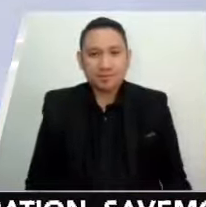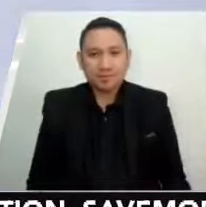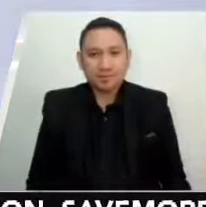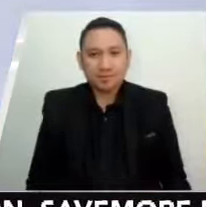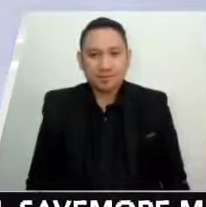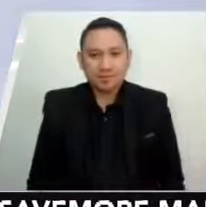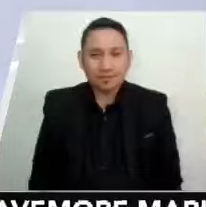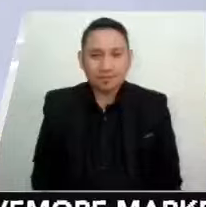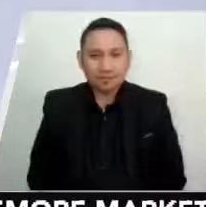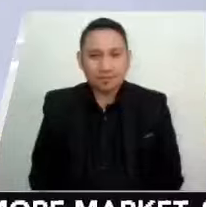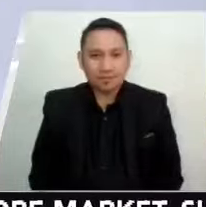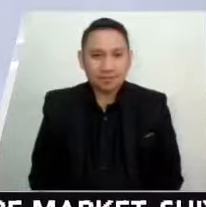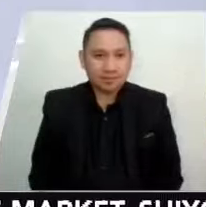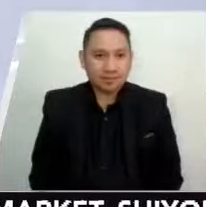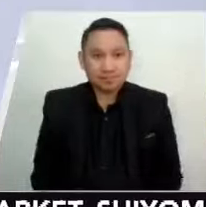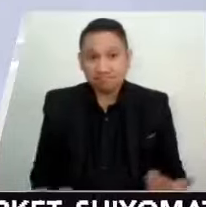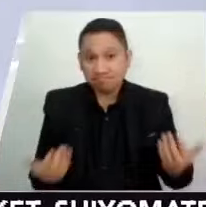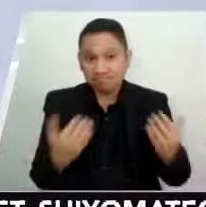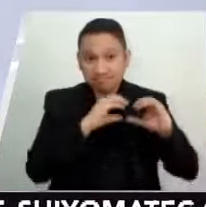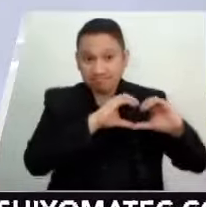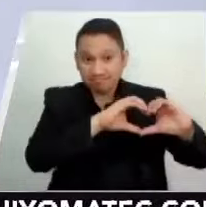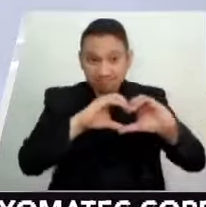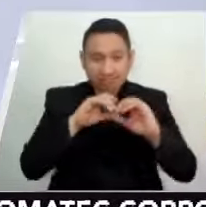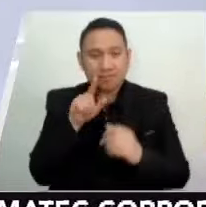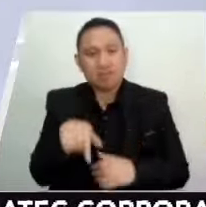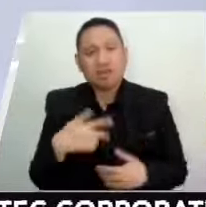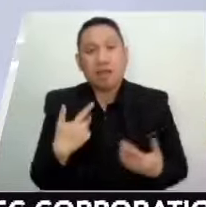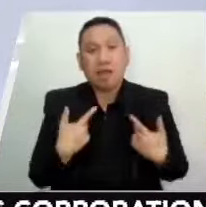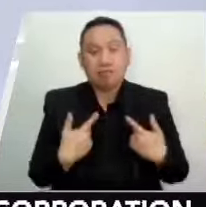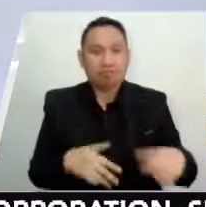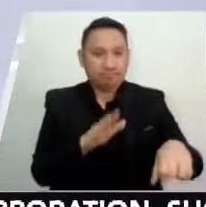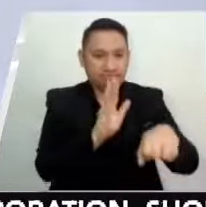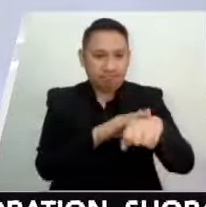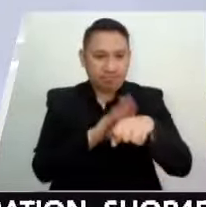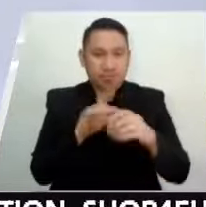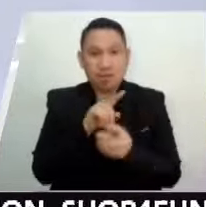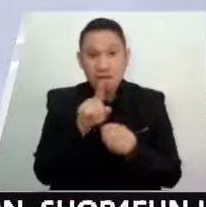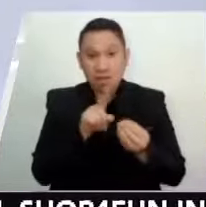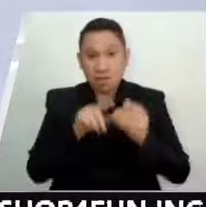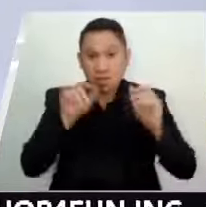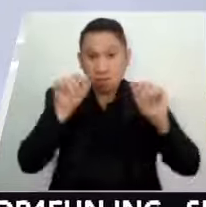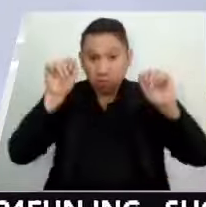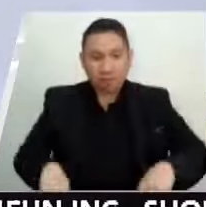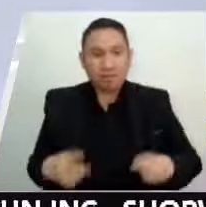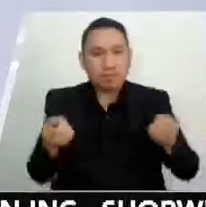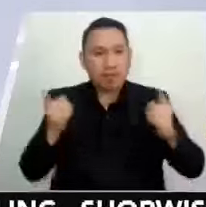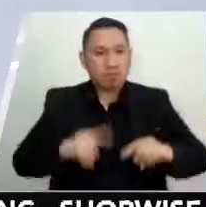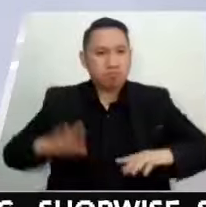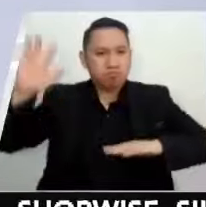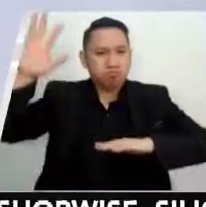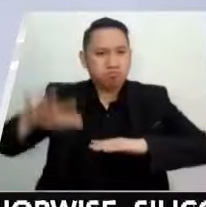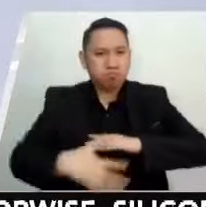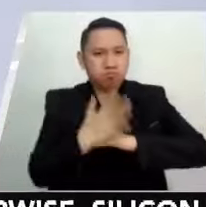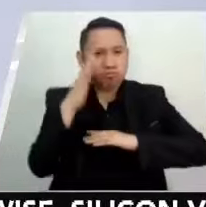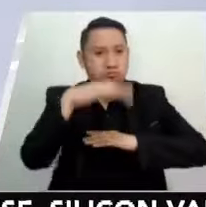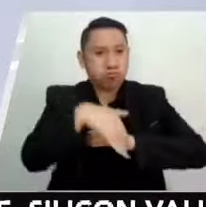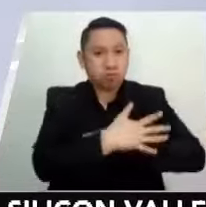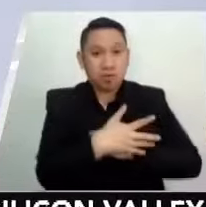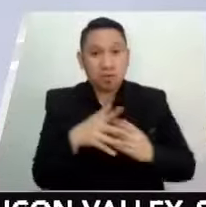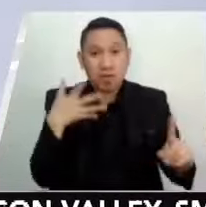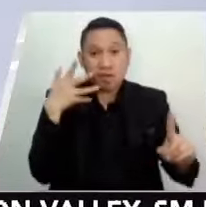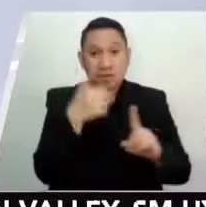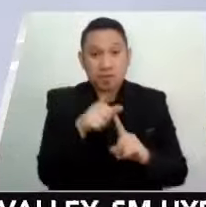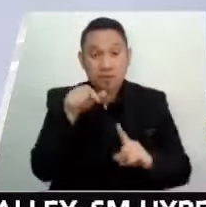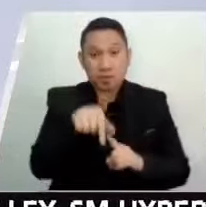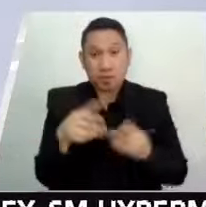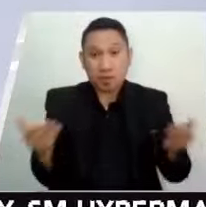Mga puso, nagbabala muli ang pag-asa tungkol sa posibleng storm surge o daluyong. Apektado ang ilang coastal areas ng Batanes